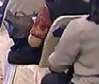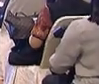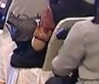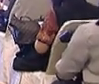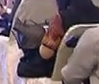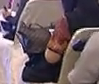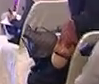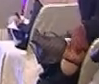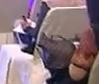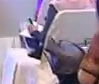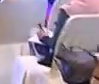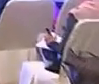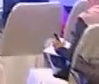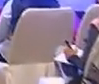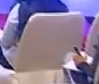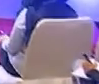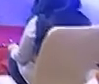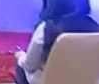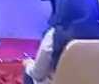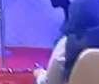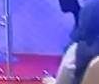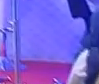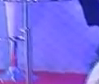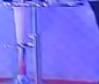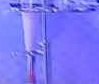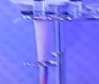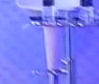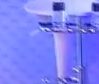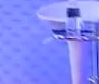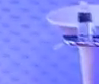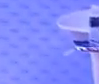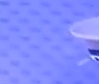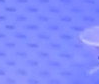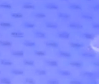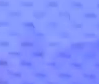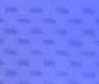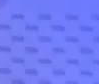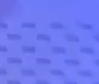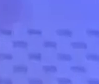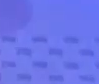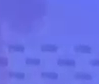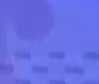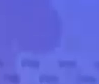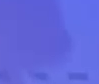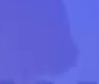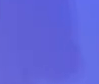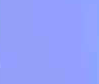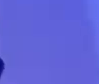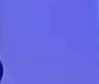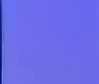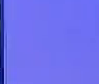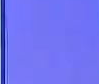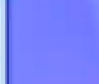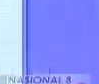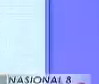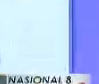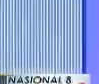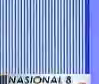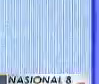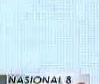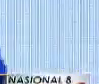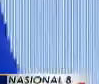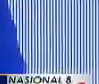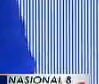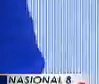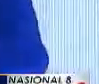sama pengerusi permodalan nasional berhad PNB Tan Sri Abdul Wahid Omar berkata meskipun menghadapi persekitaran yang mencabar